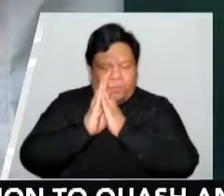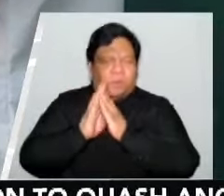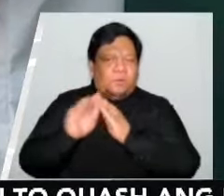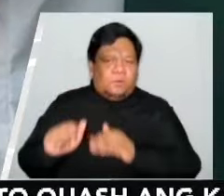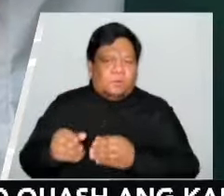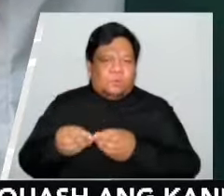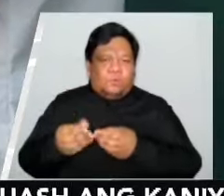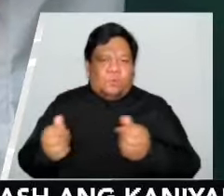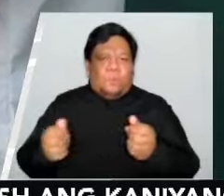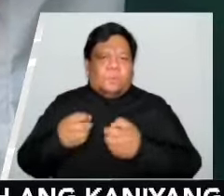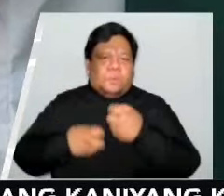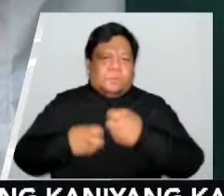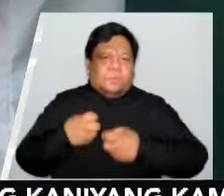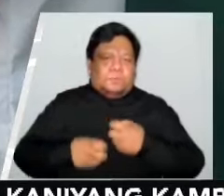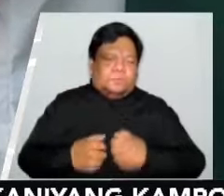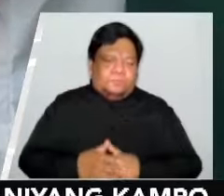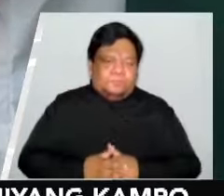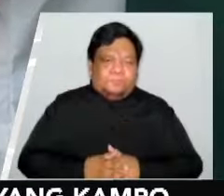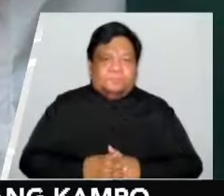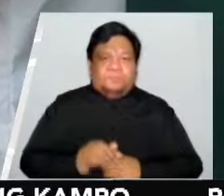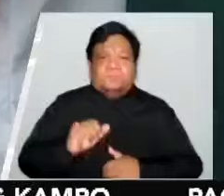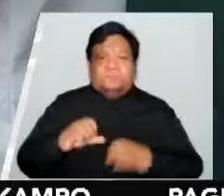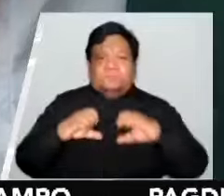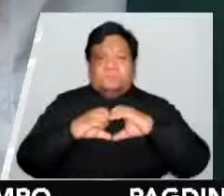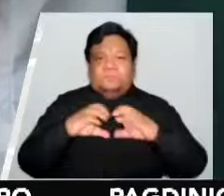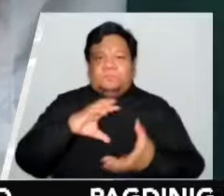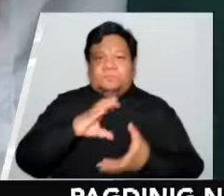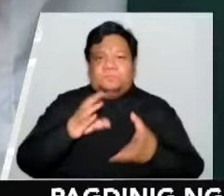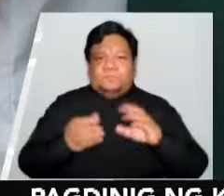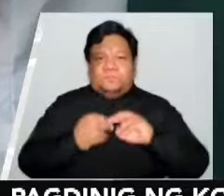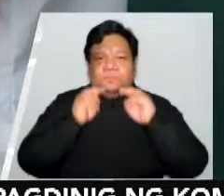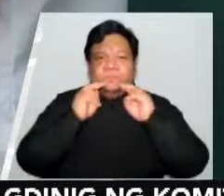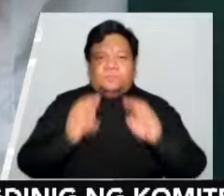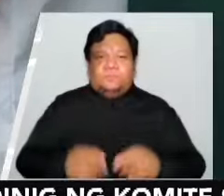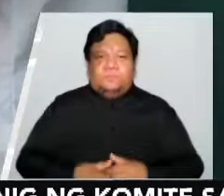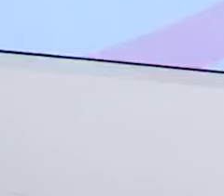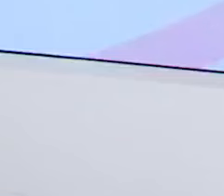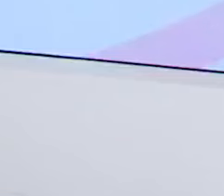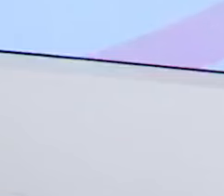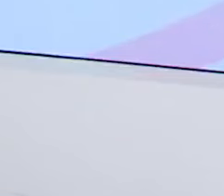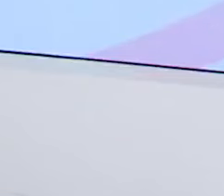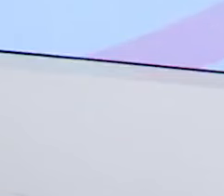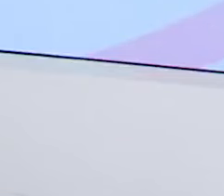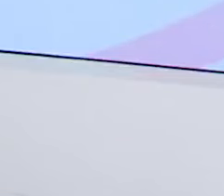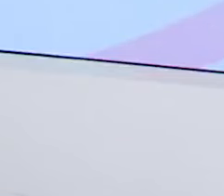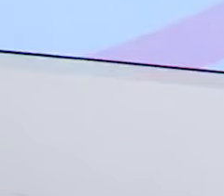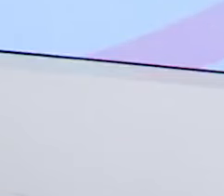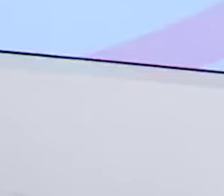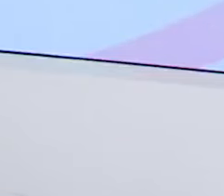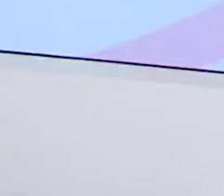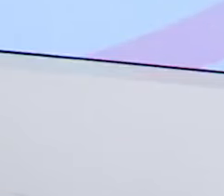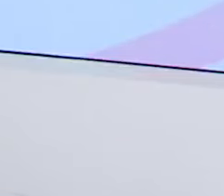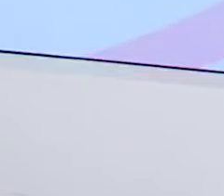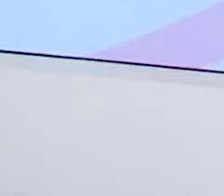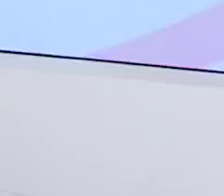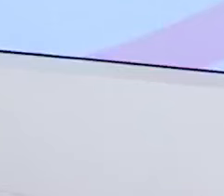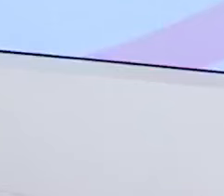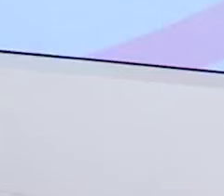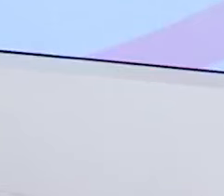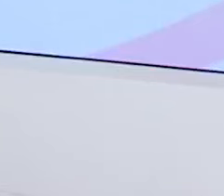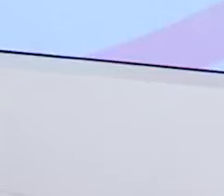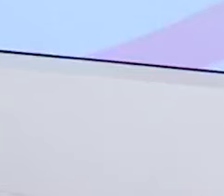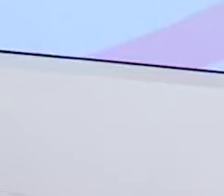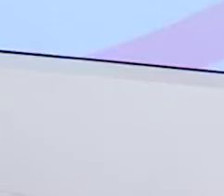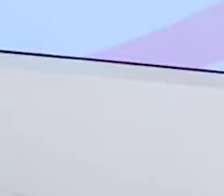Ian Cruz nagbabalita para sa GMA integrated news Hwag magpahuli sa Mga balitang dapat